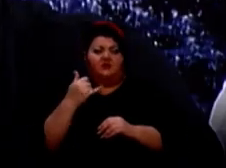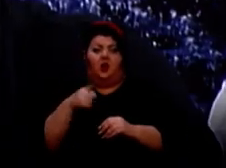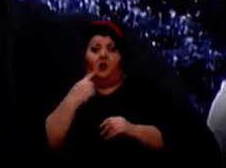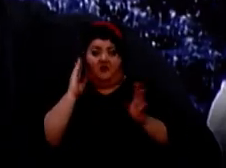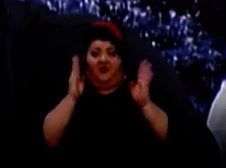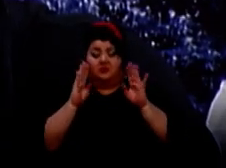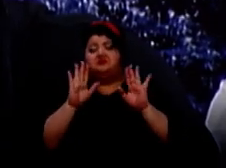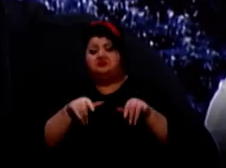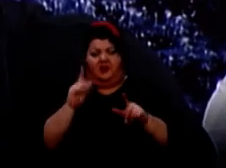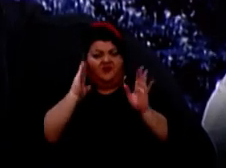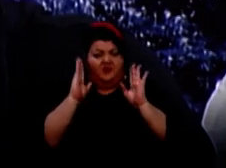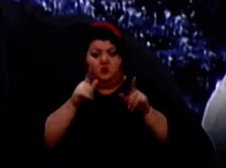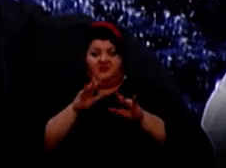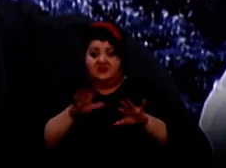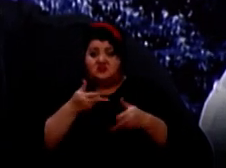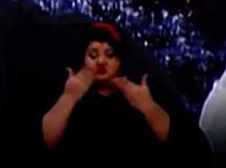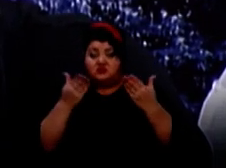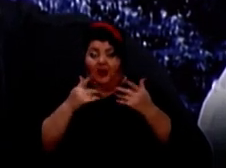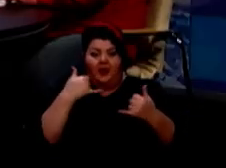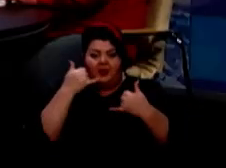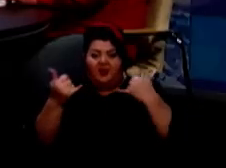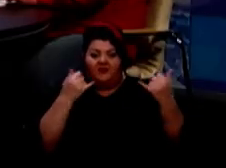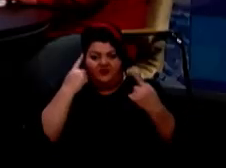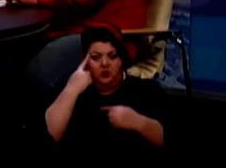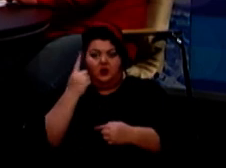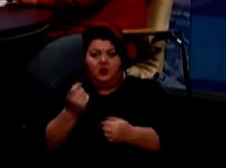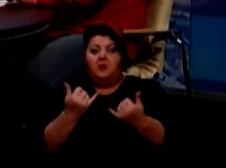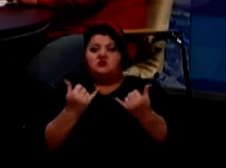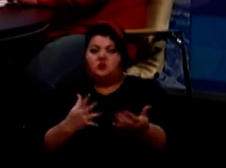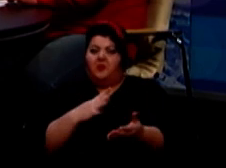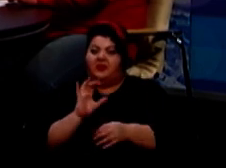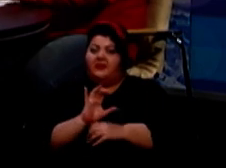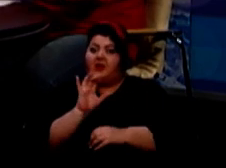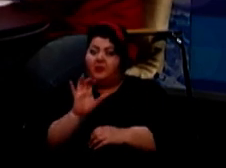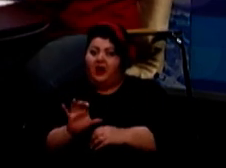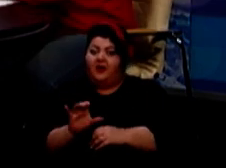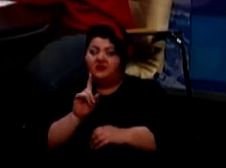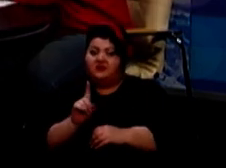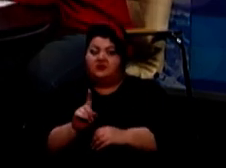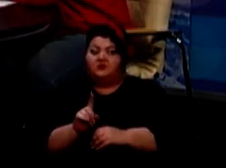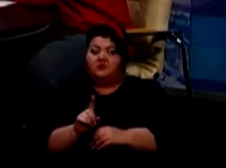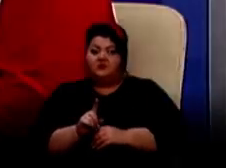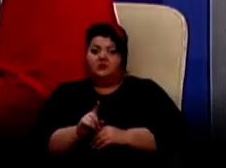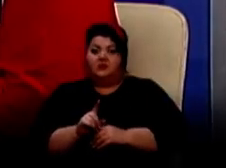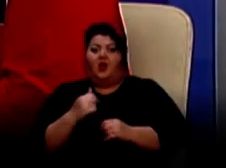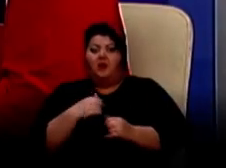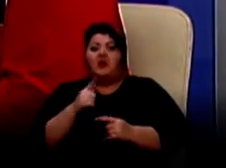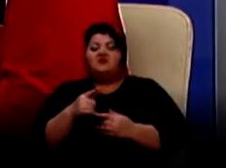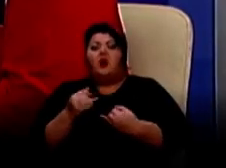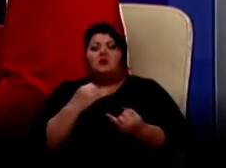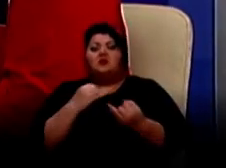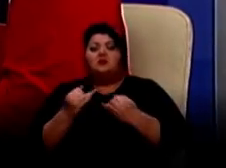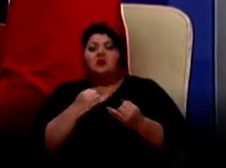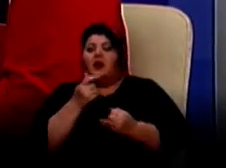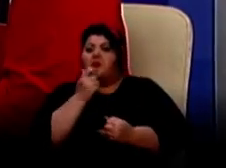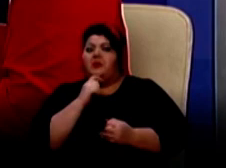Фейсбук, можливо, ви Фейсбук і не читаєте, але телефонограми Сергій, сьогодні були направлені на ваші адреси. Розмовляємо тому, вже 8 місяців. 8